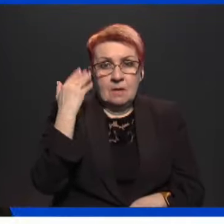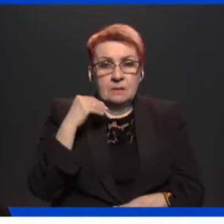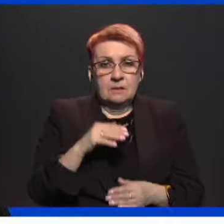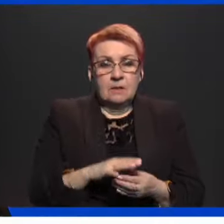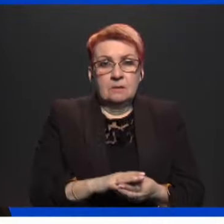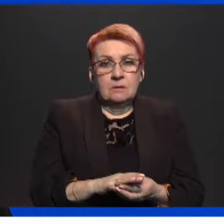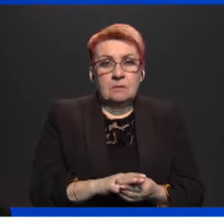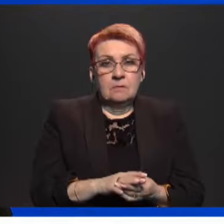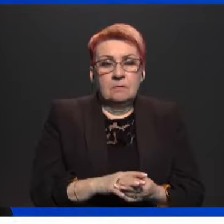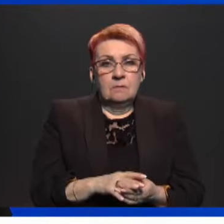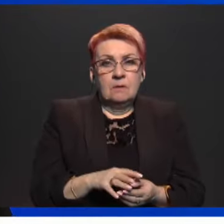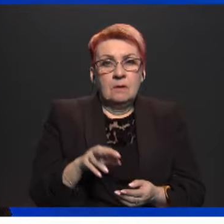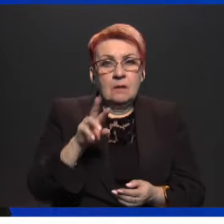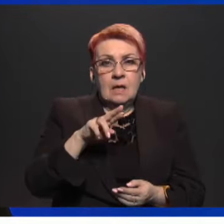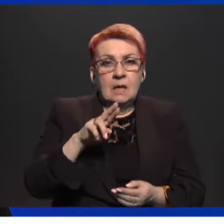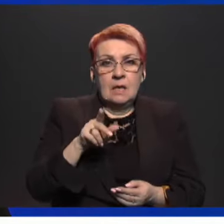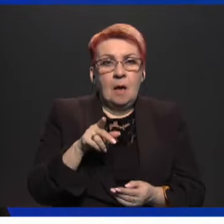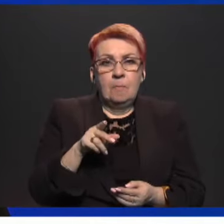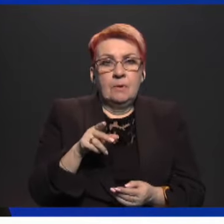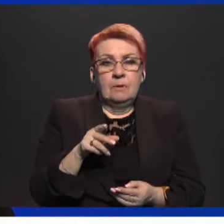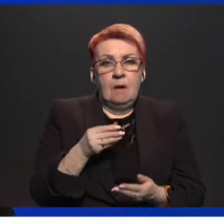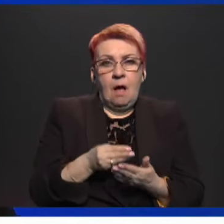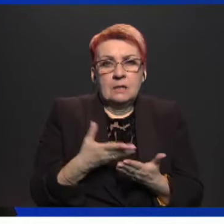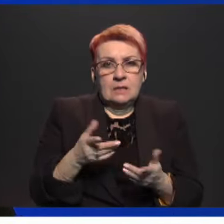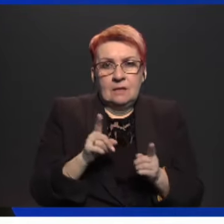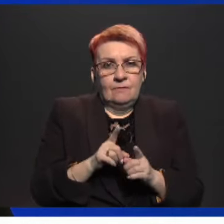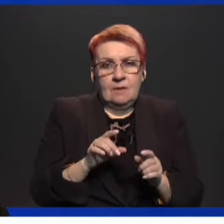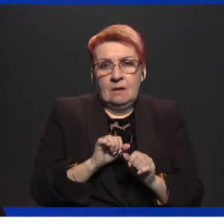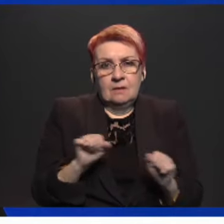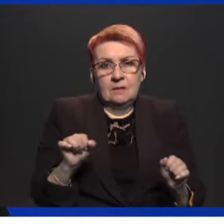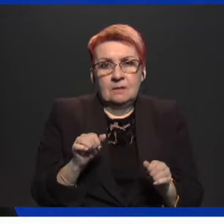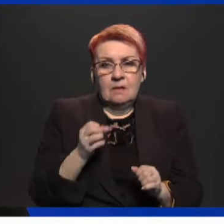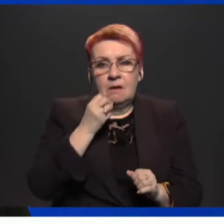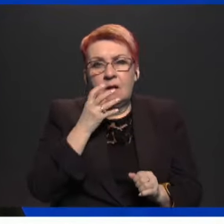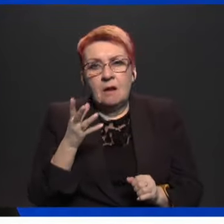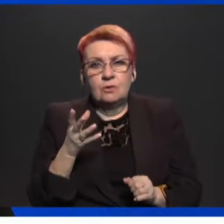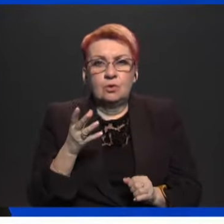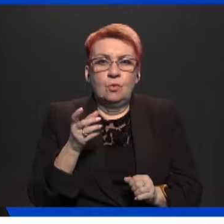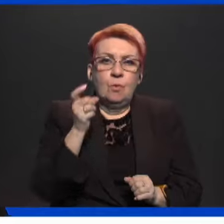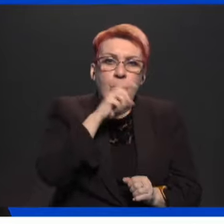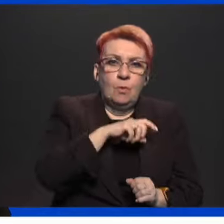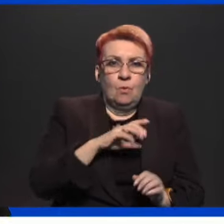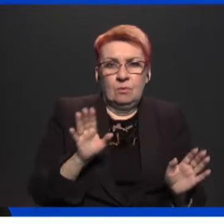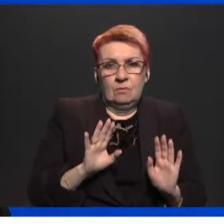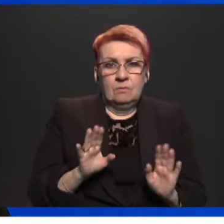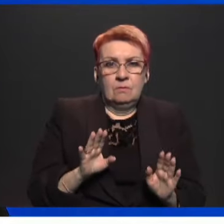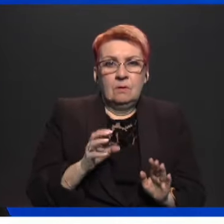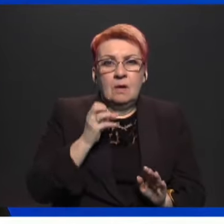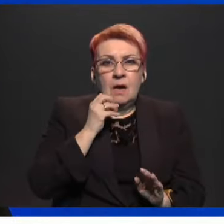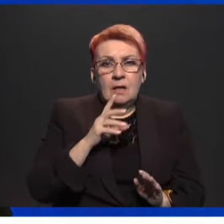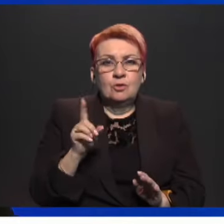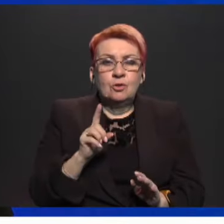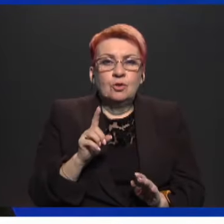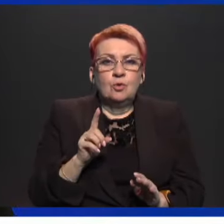не стал это оценивать как хорошо или плохо. Я думаю, что хорошо в этом то, что